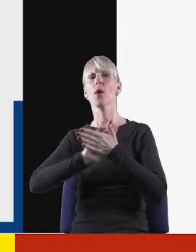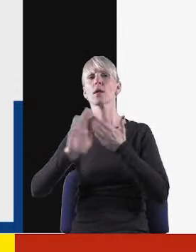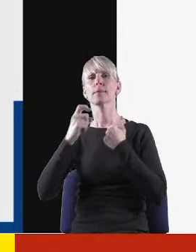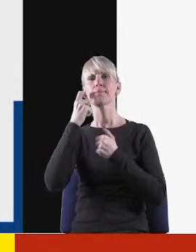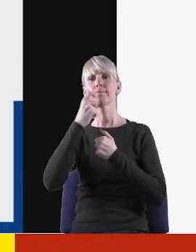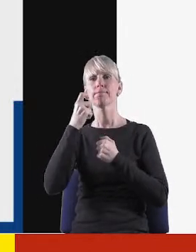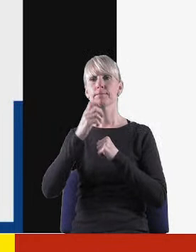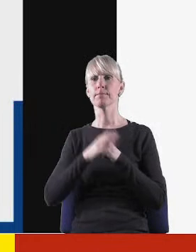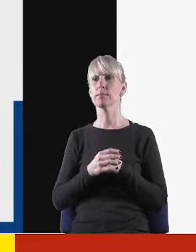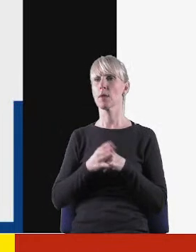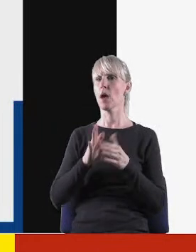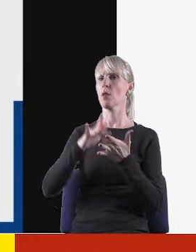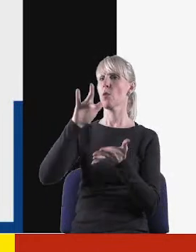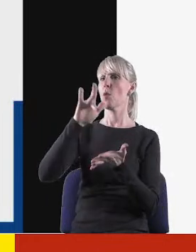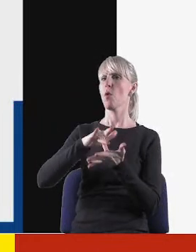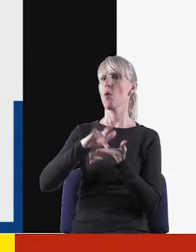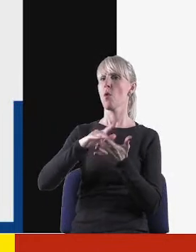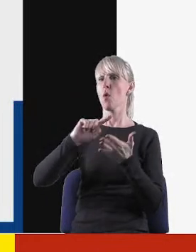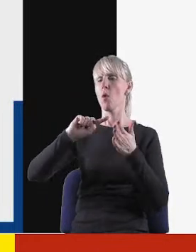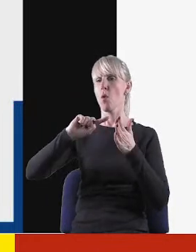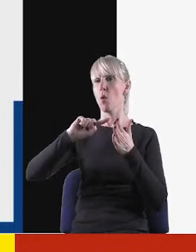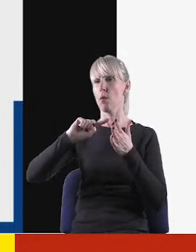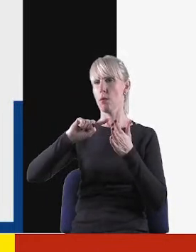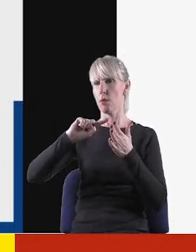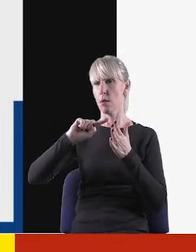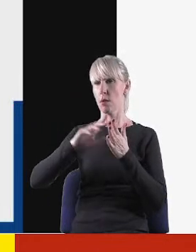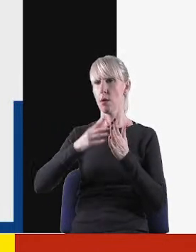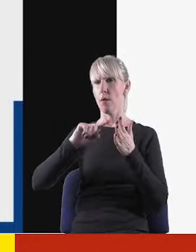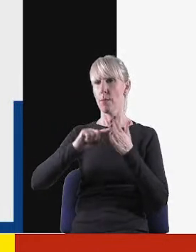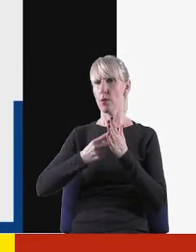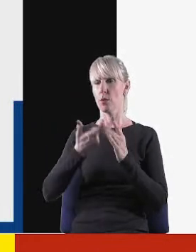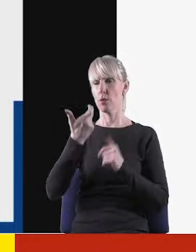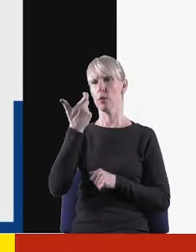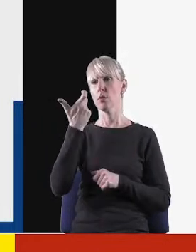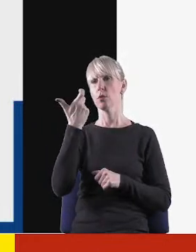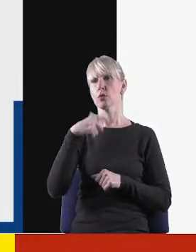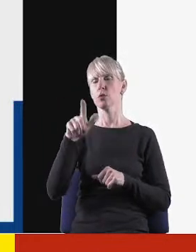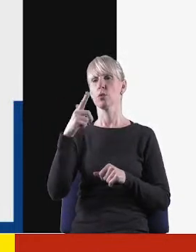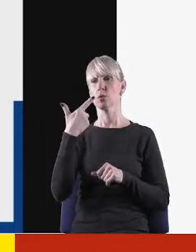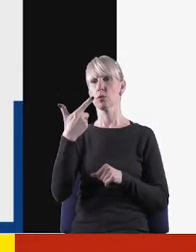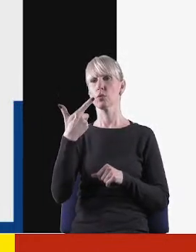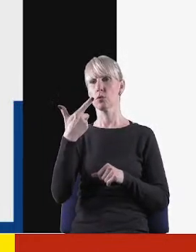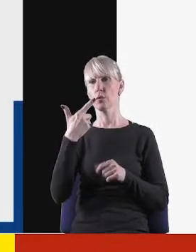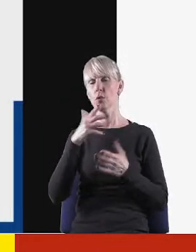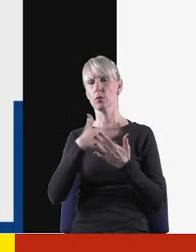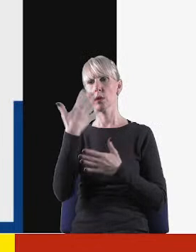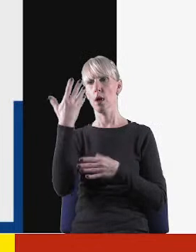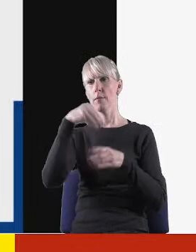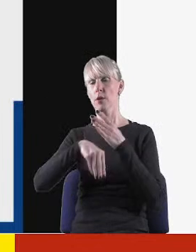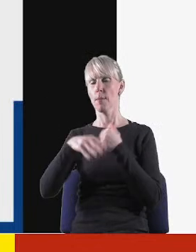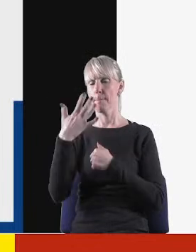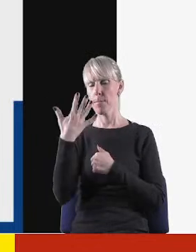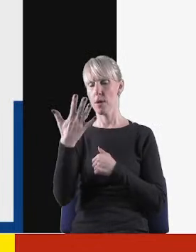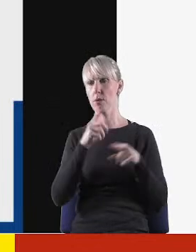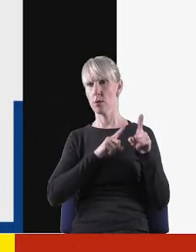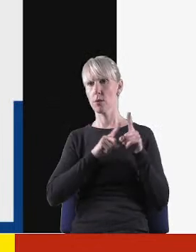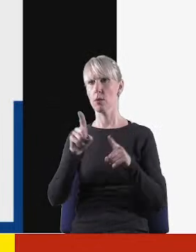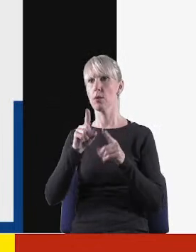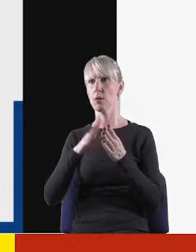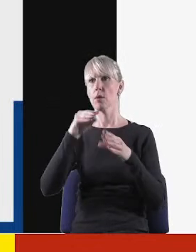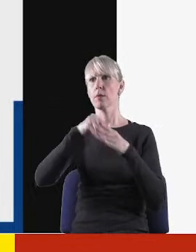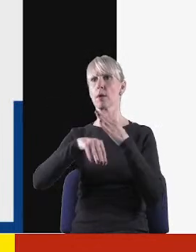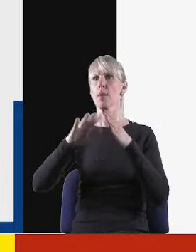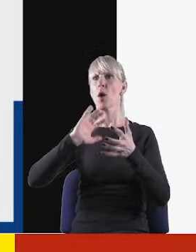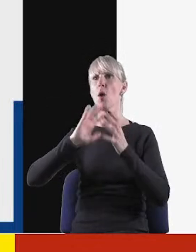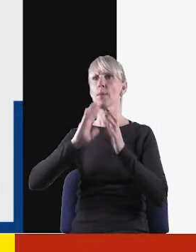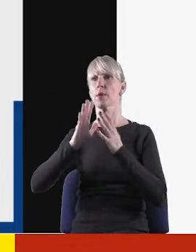do Piotrkowa, tutaj mamy 102 słuchaczy na 5 kierunkach, między innymi na kierunku opiekun medyczny,